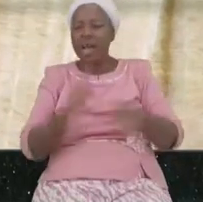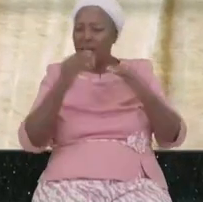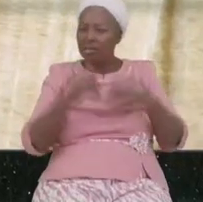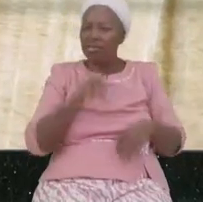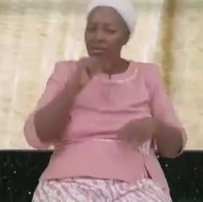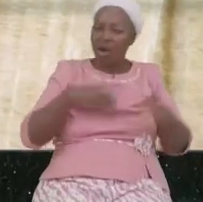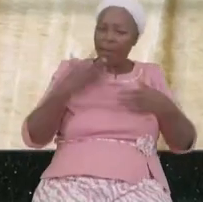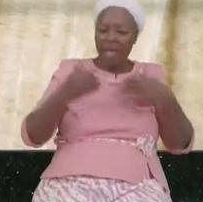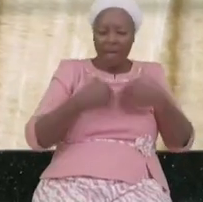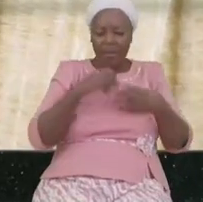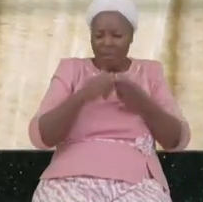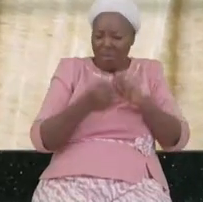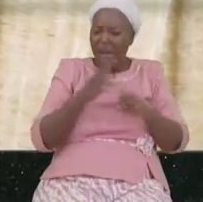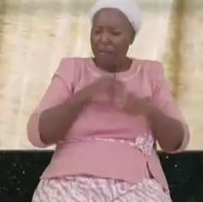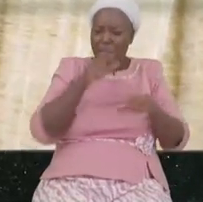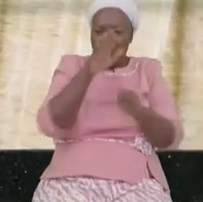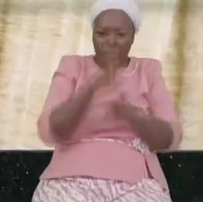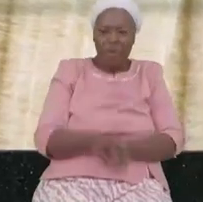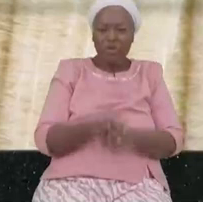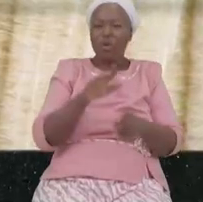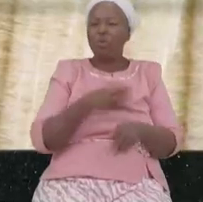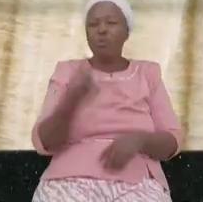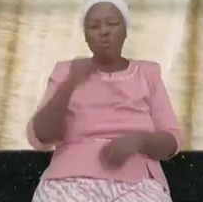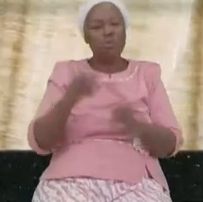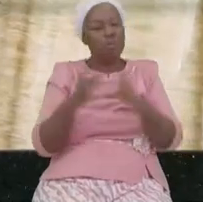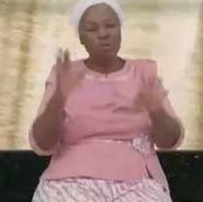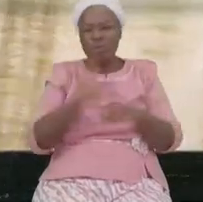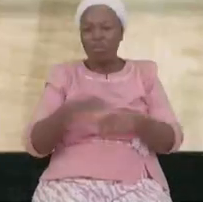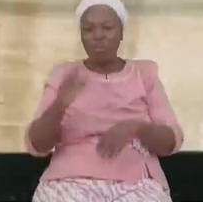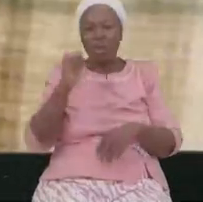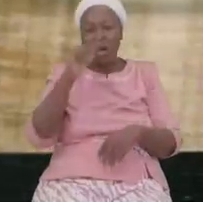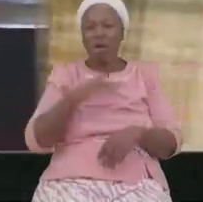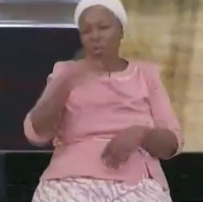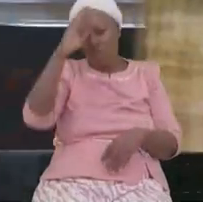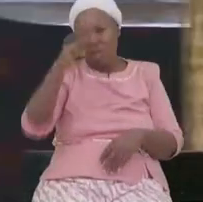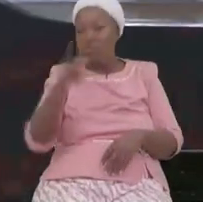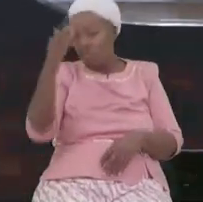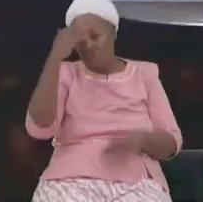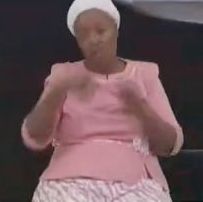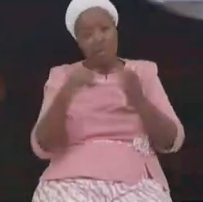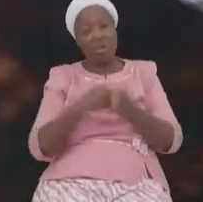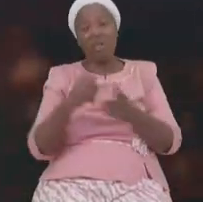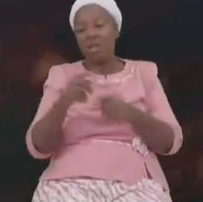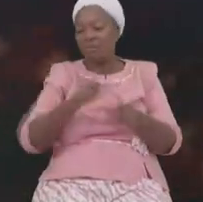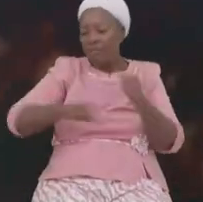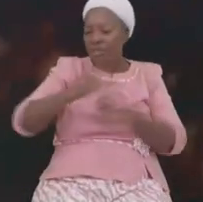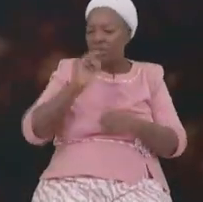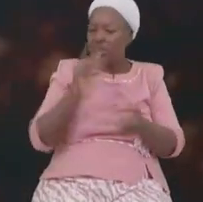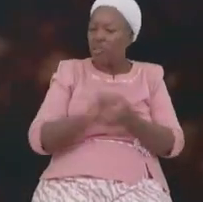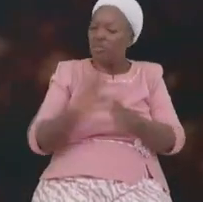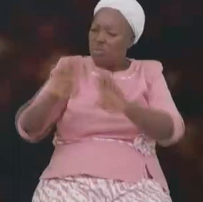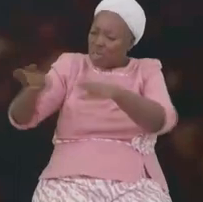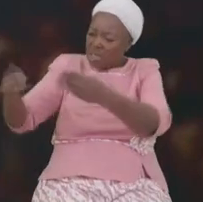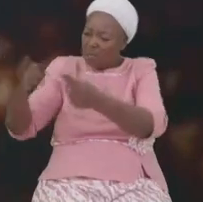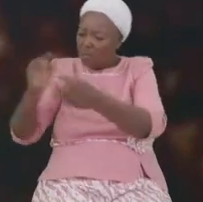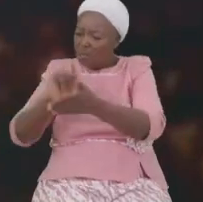de pression dans la vie, tu le sauras. Et la communion que tu donneras, tout ce qu'il faut pour régler le